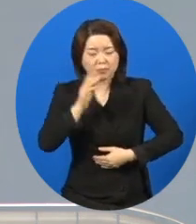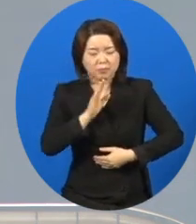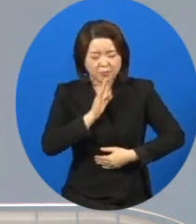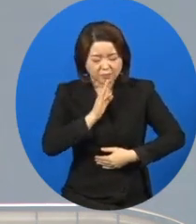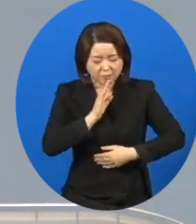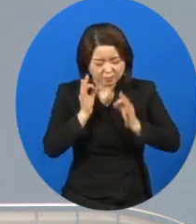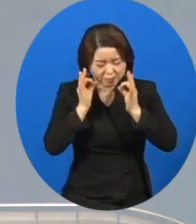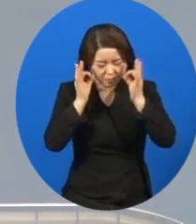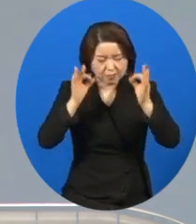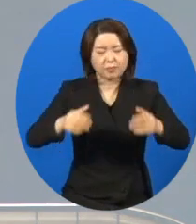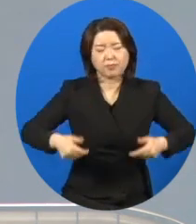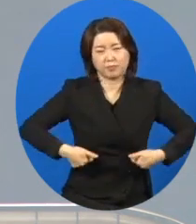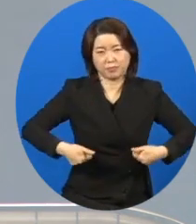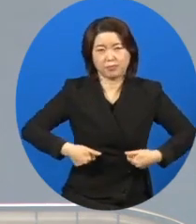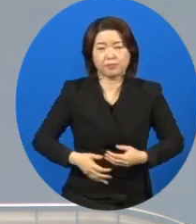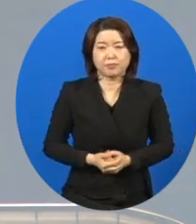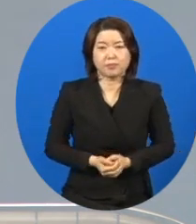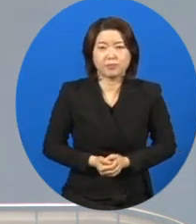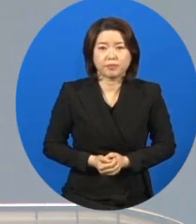들었습니다.